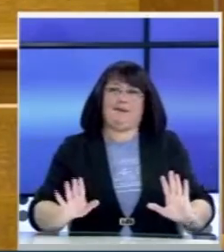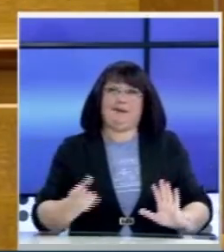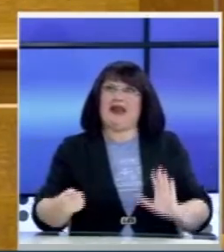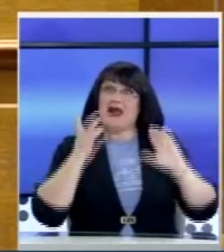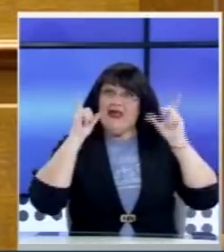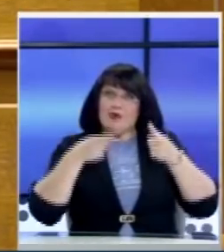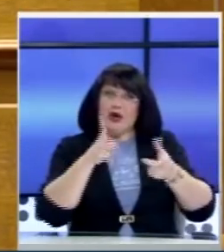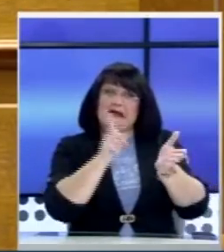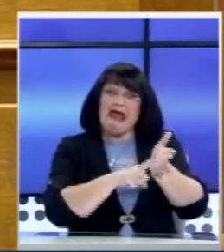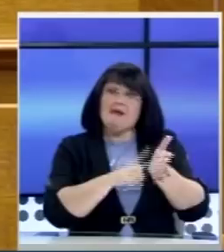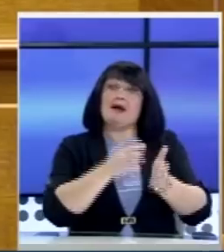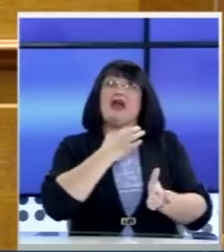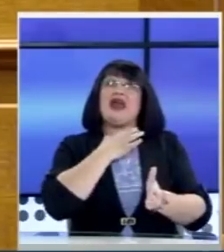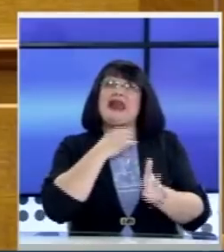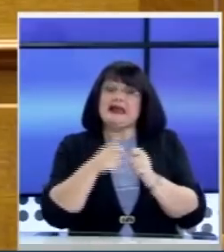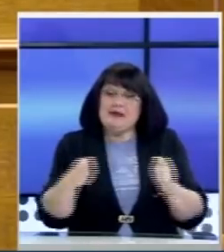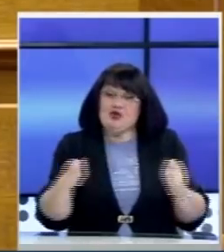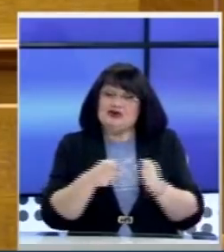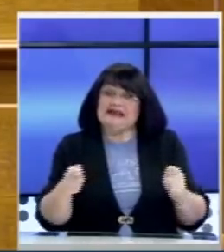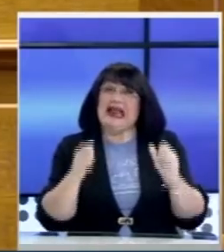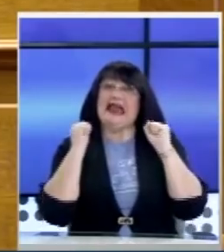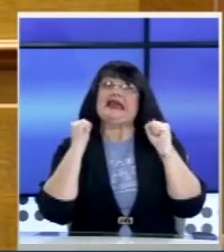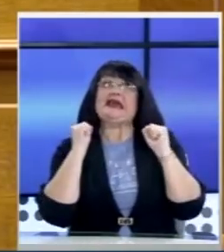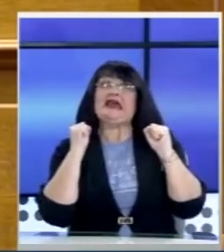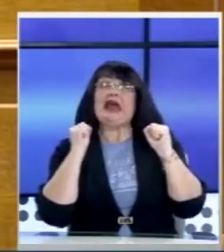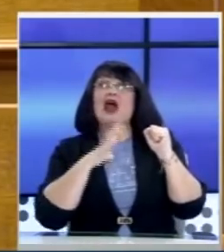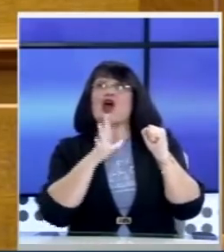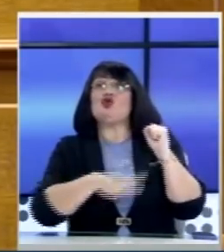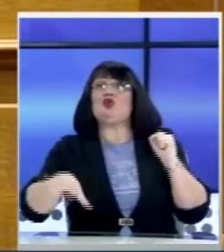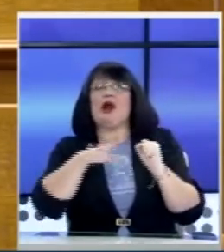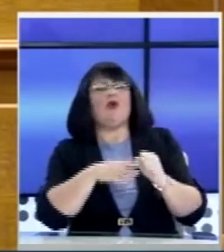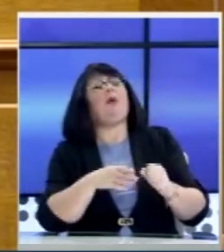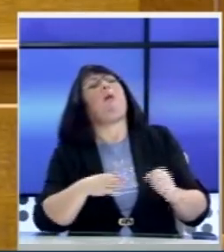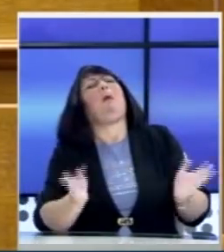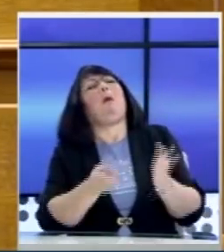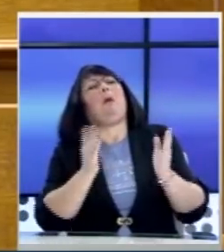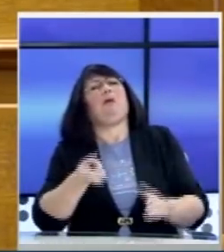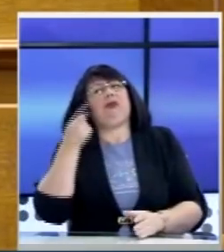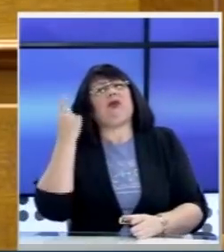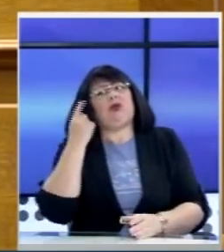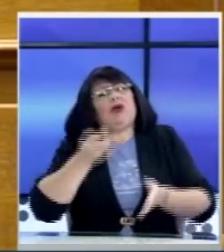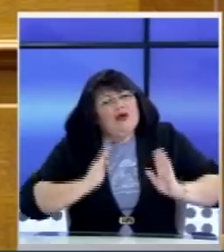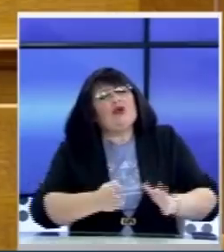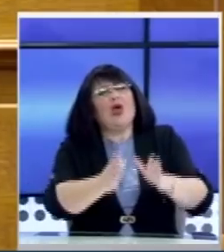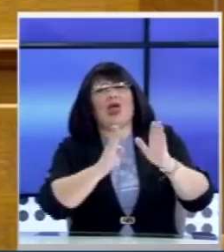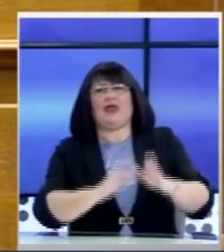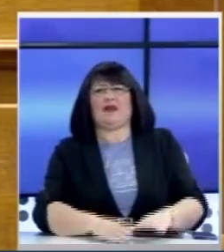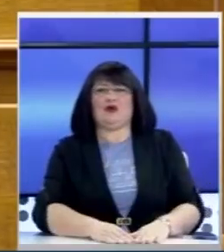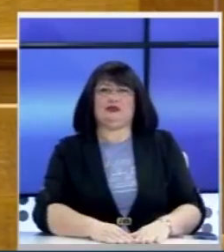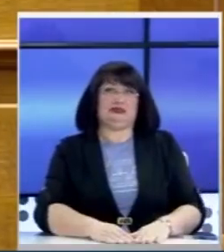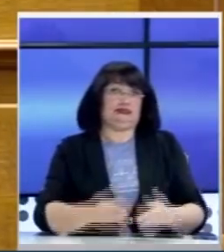τα αναγκαία μέτρα προστασίας της υγείας του λαού, συνεχίζετε το χαβά σας. Πετάτε από πάνω σας